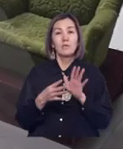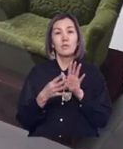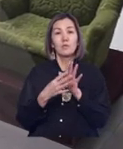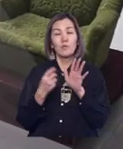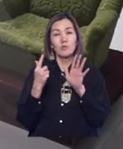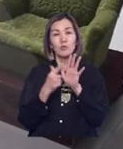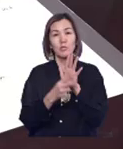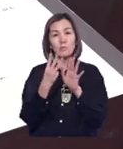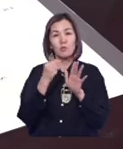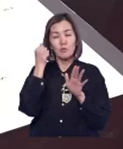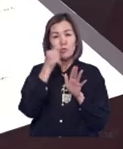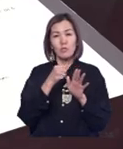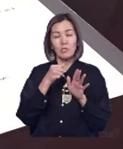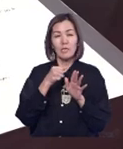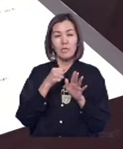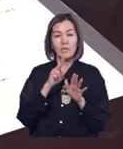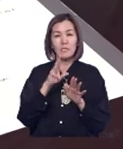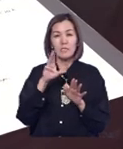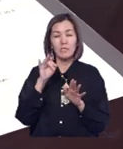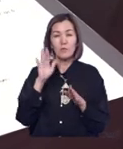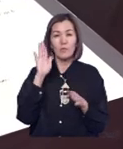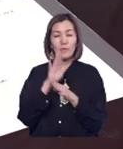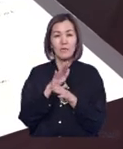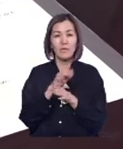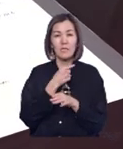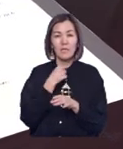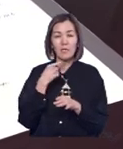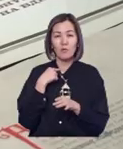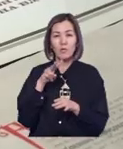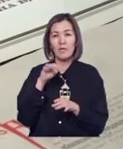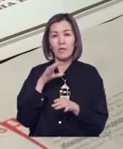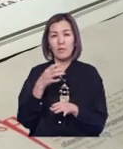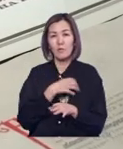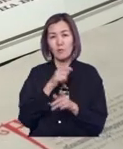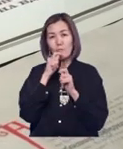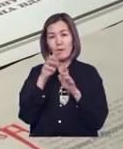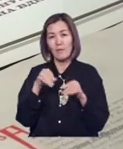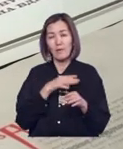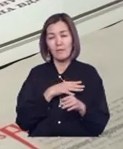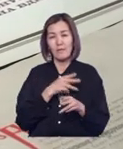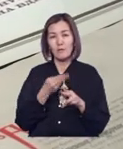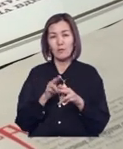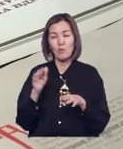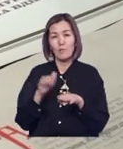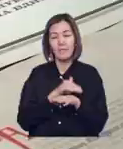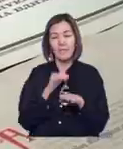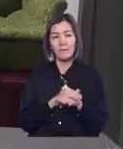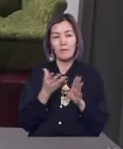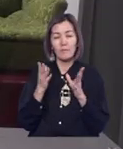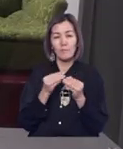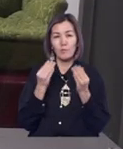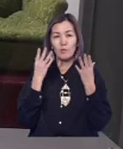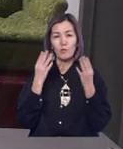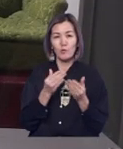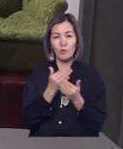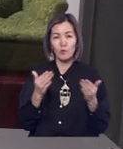1973 жылы КСРО президиумының жарлығына сәйкес Талдықорған облысы Ленин орденмен марапатталған болатын. Сол мадақтаманың түп нұсқасы бүгінгі